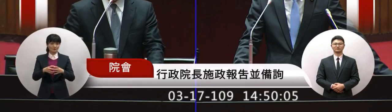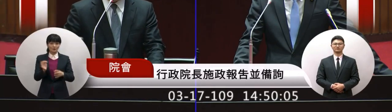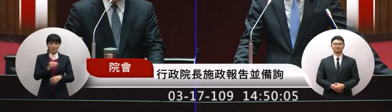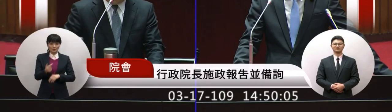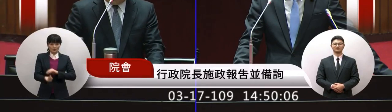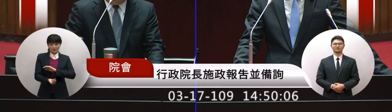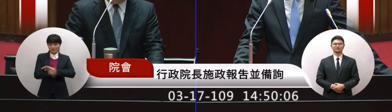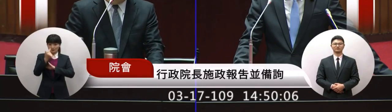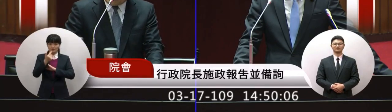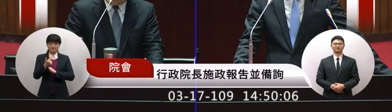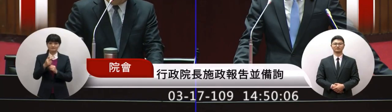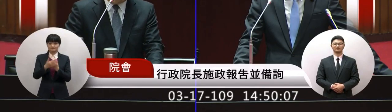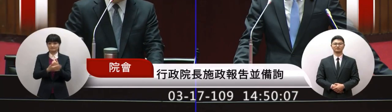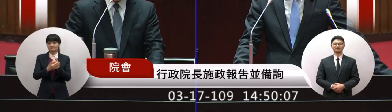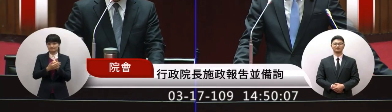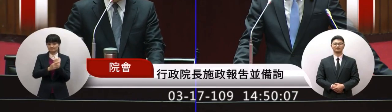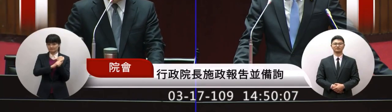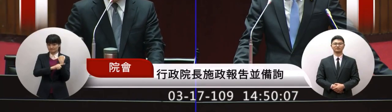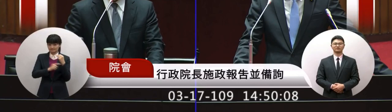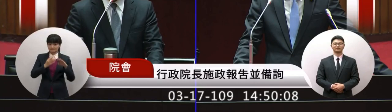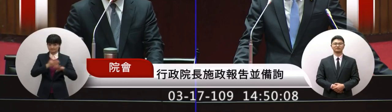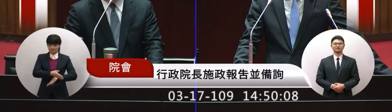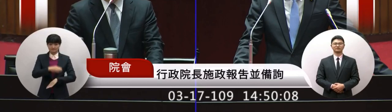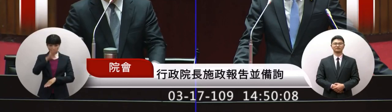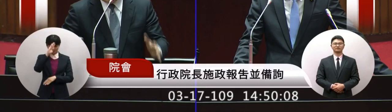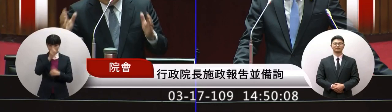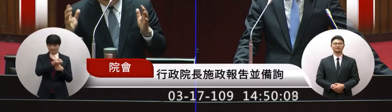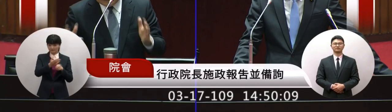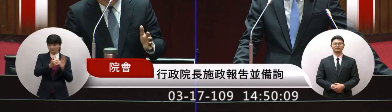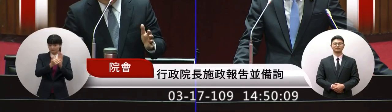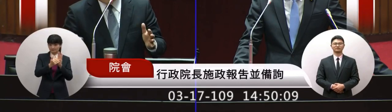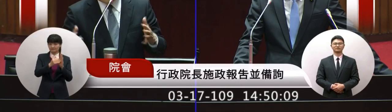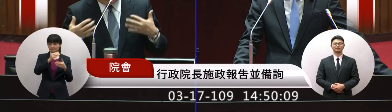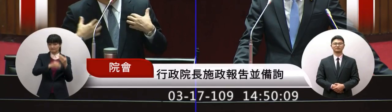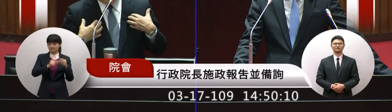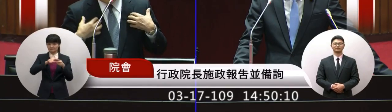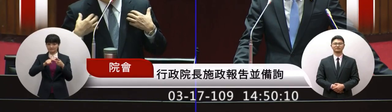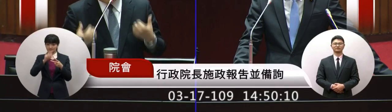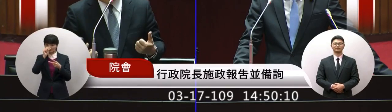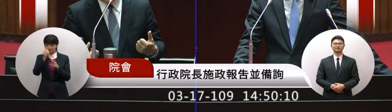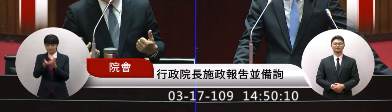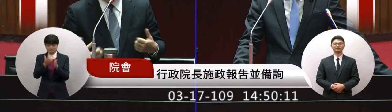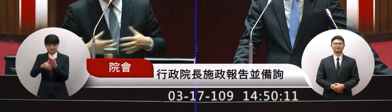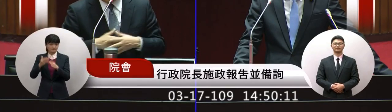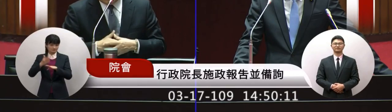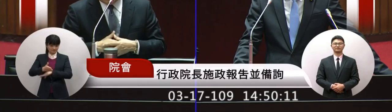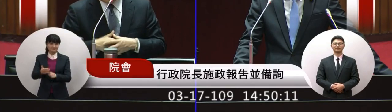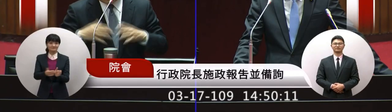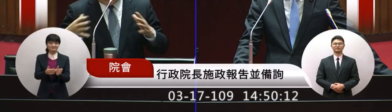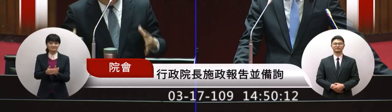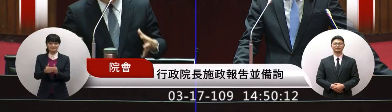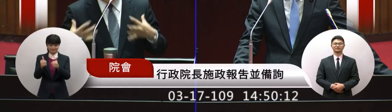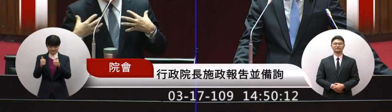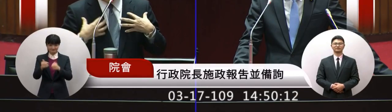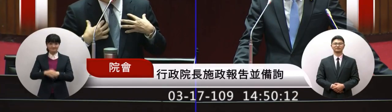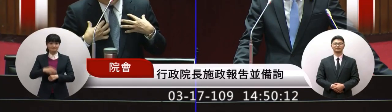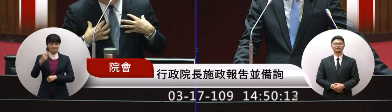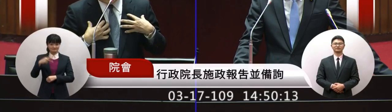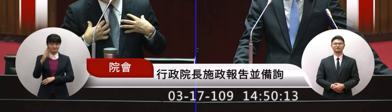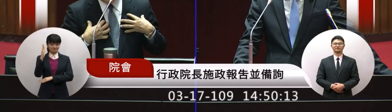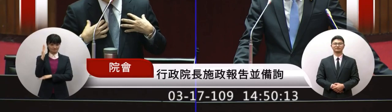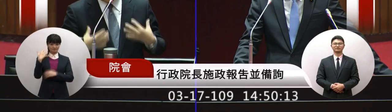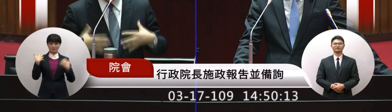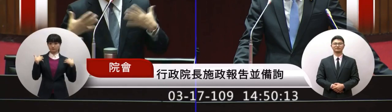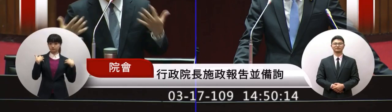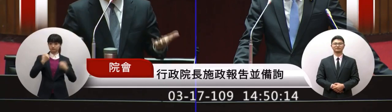快的速度通过防疫条例跟特别预算，让政府能够做事，而人民对政府